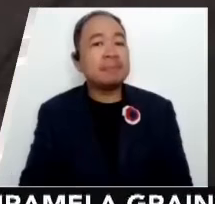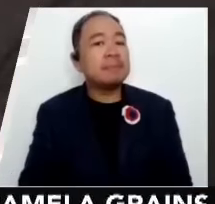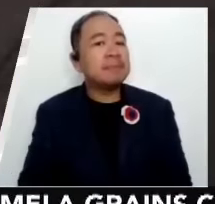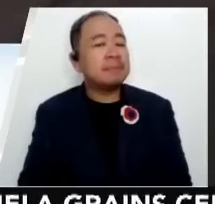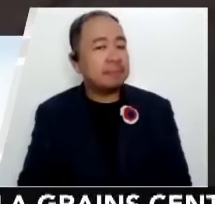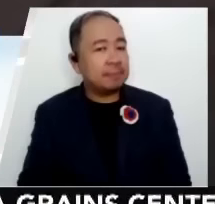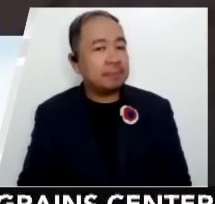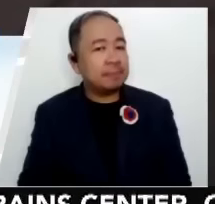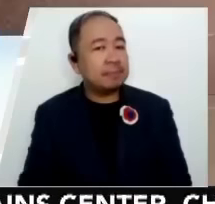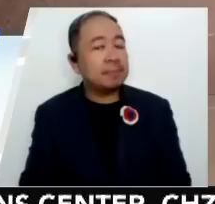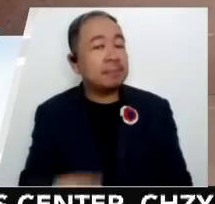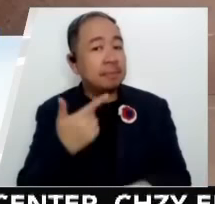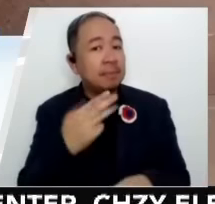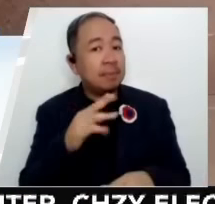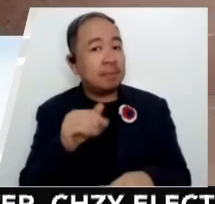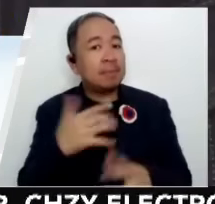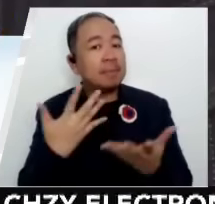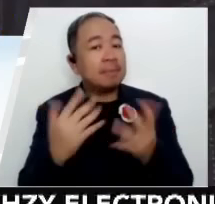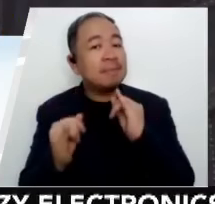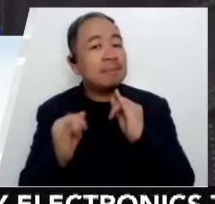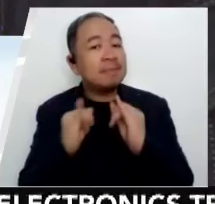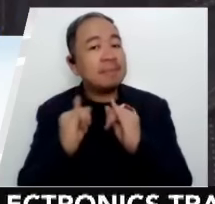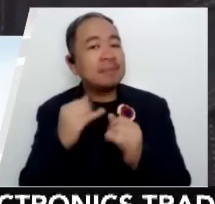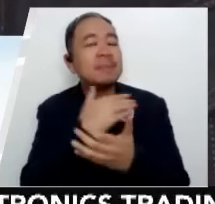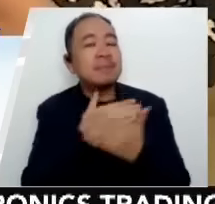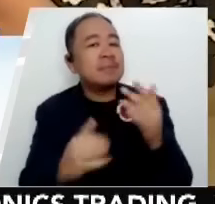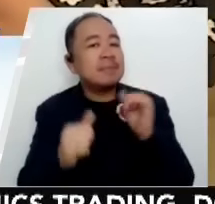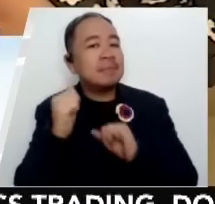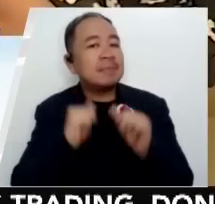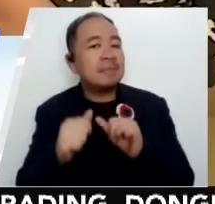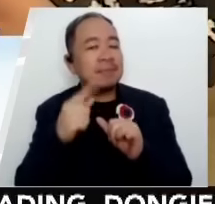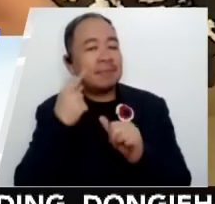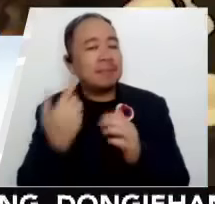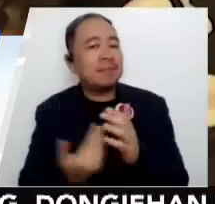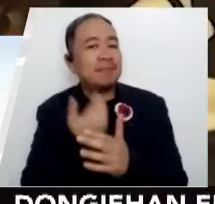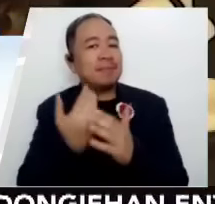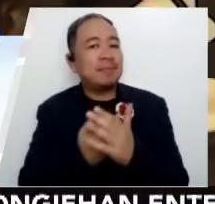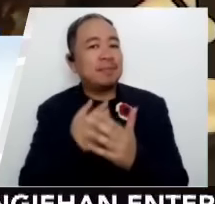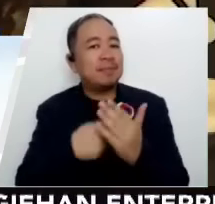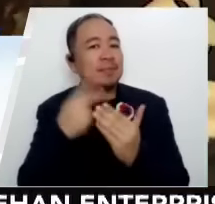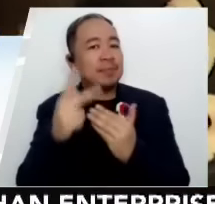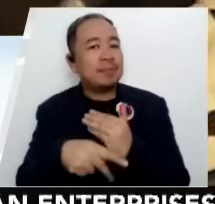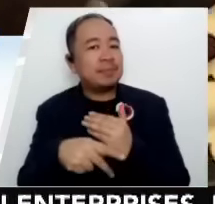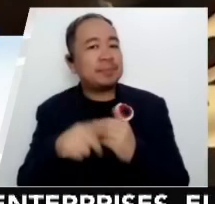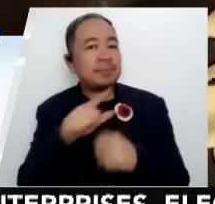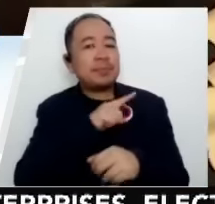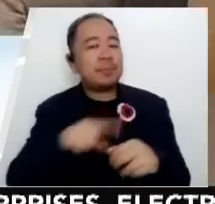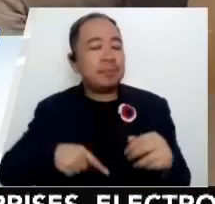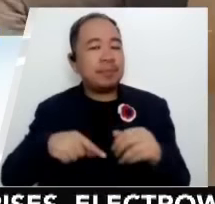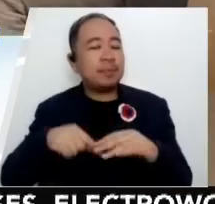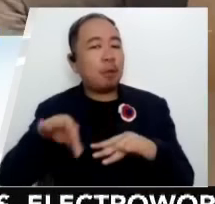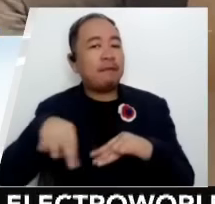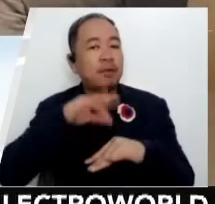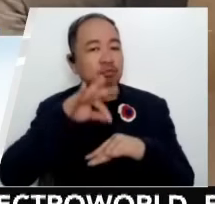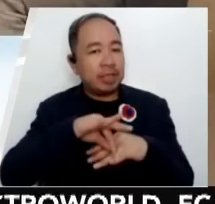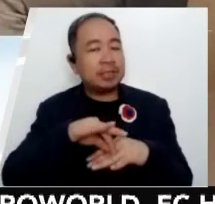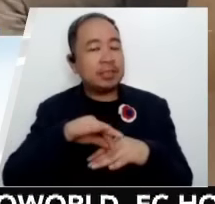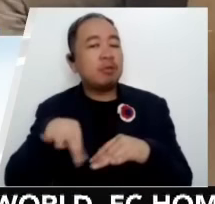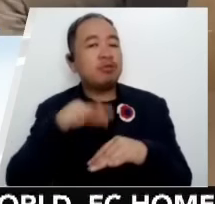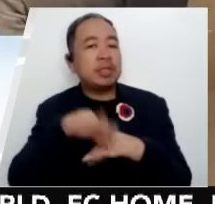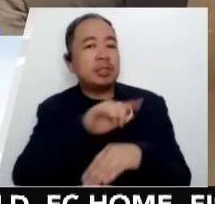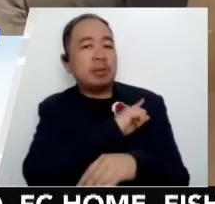Nakapanayam ng GMA Integrated News ang ilan sa cast ng upcoming series na Lord of the Rings, The Rings of Power Season 2. This season, marami daw